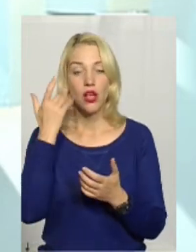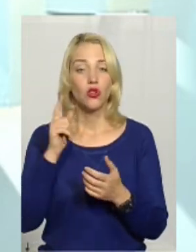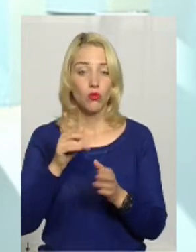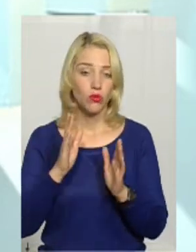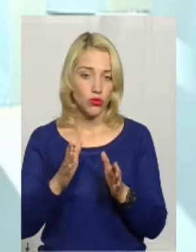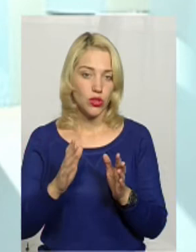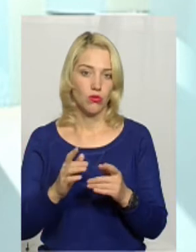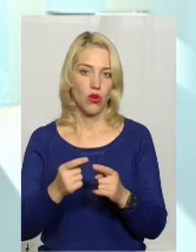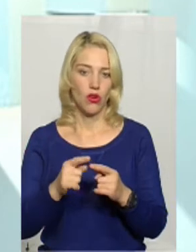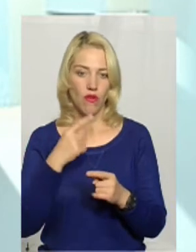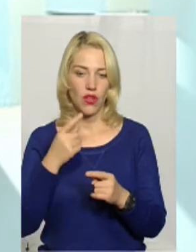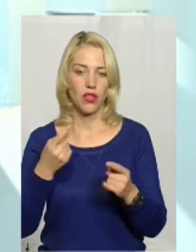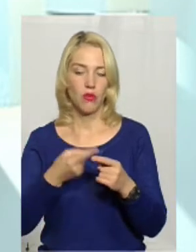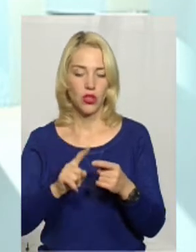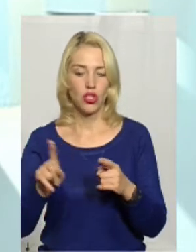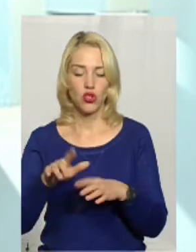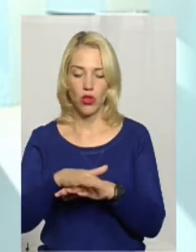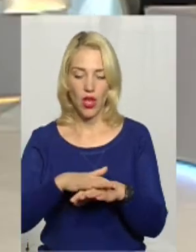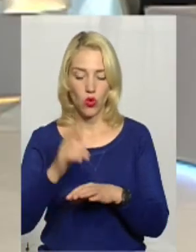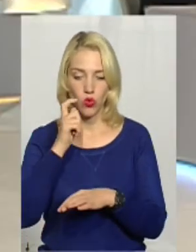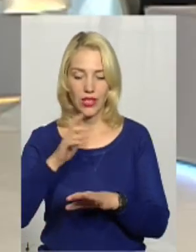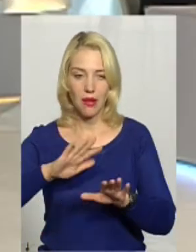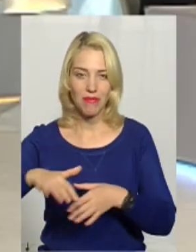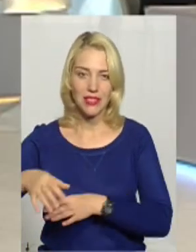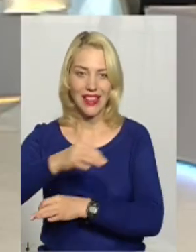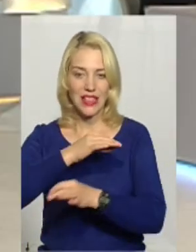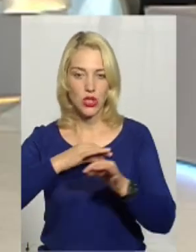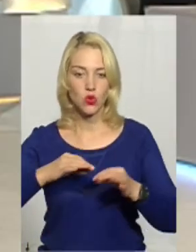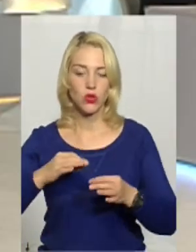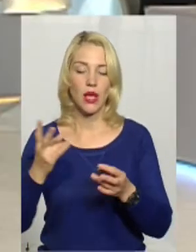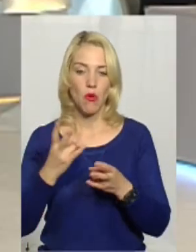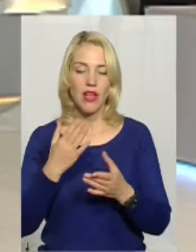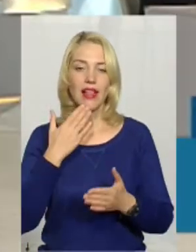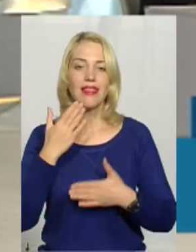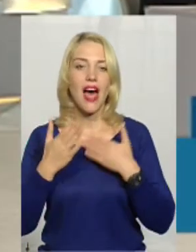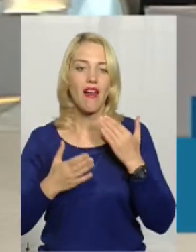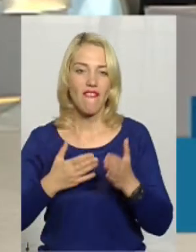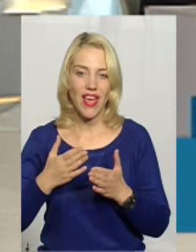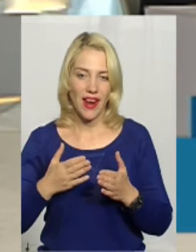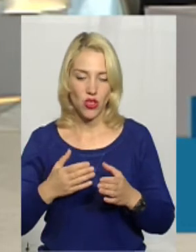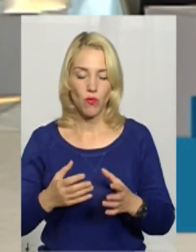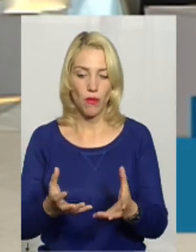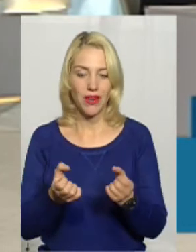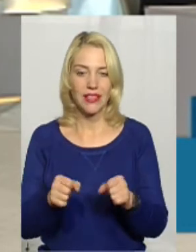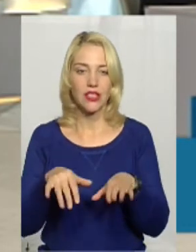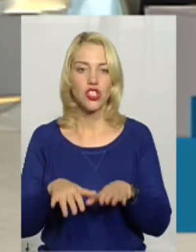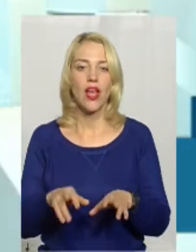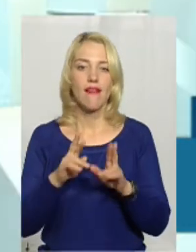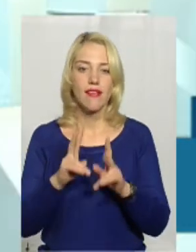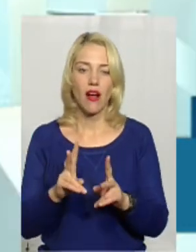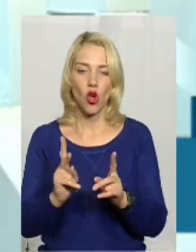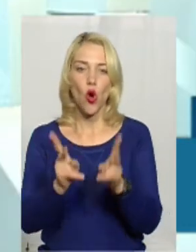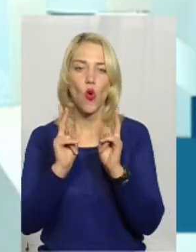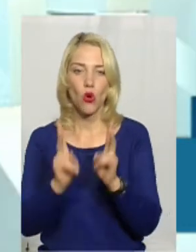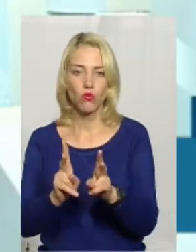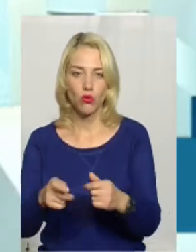що народ України після дискусії, обговорення має саме на референдумі прийняти рішення, яким чином, кому і як